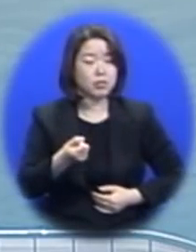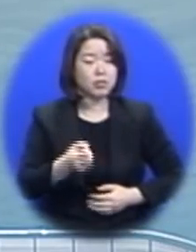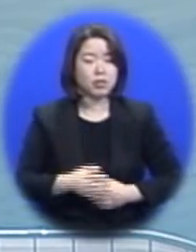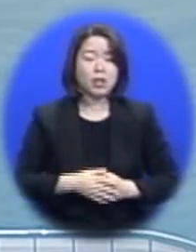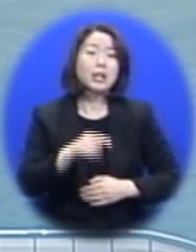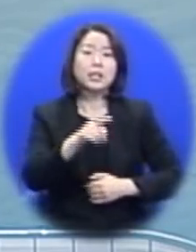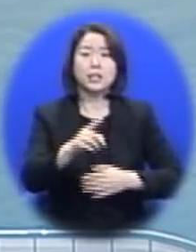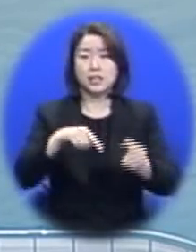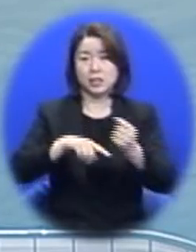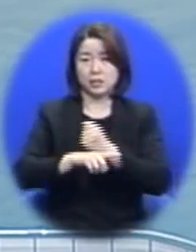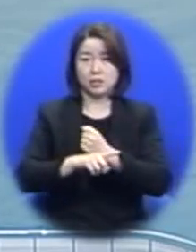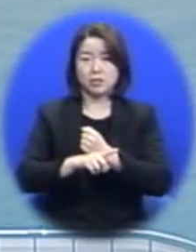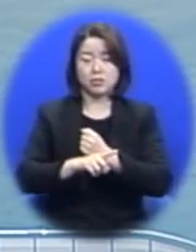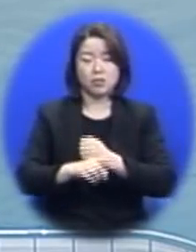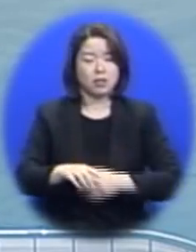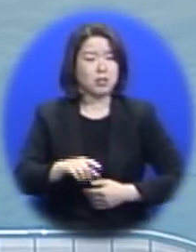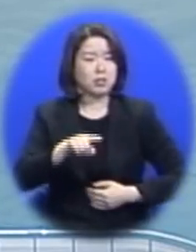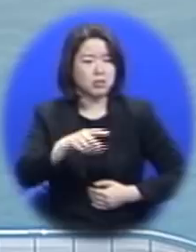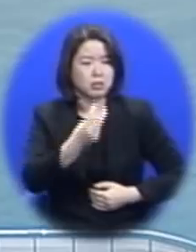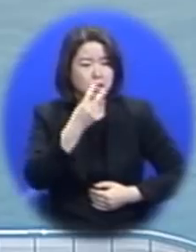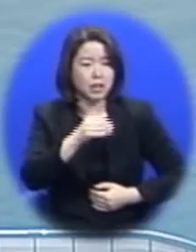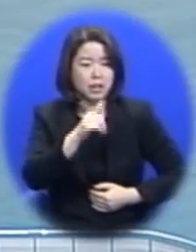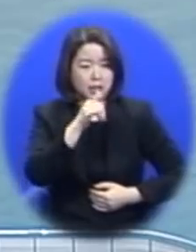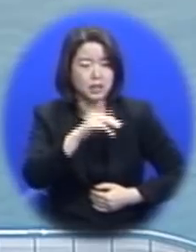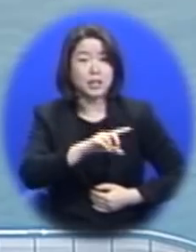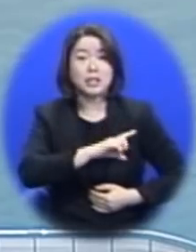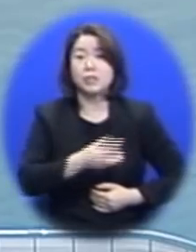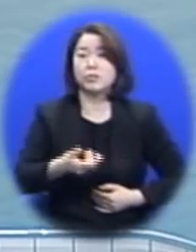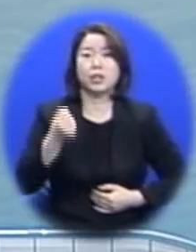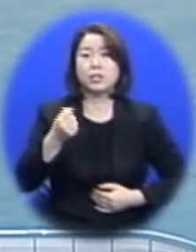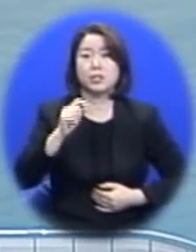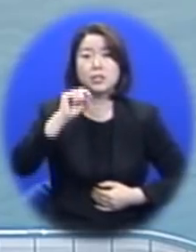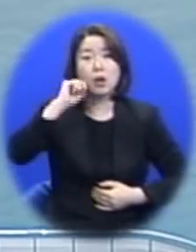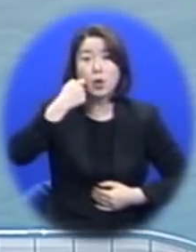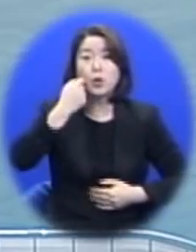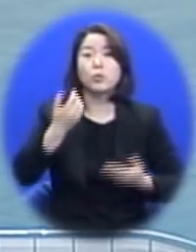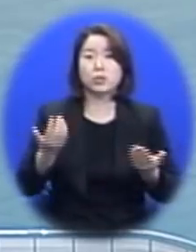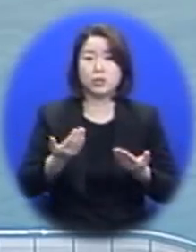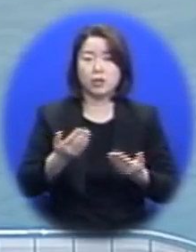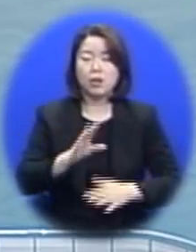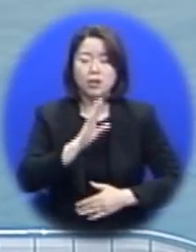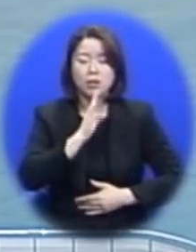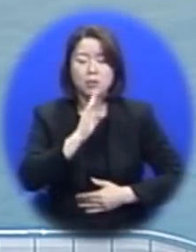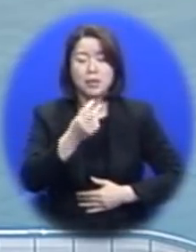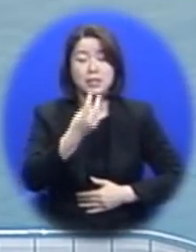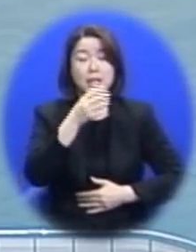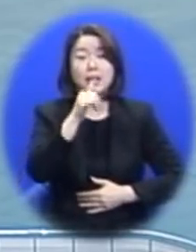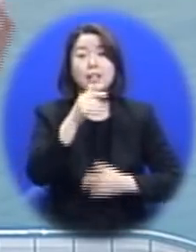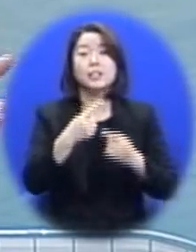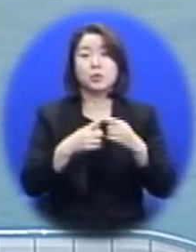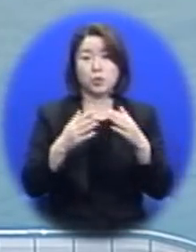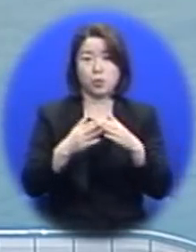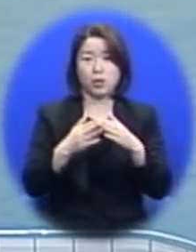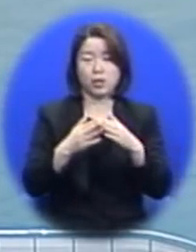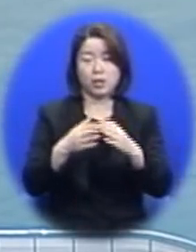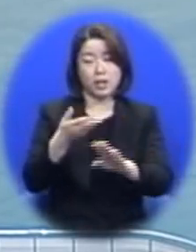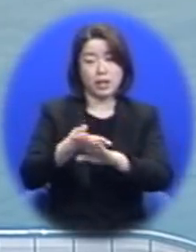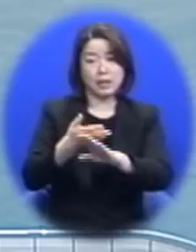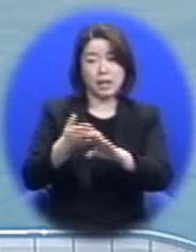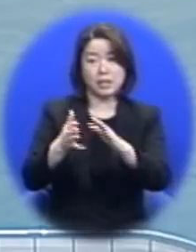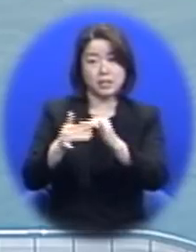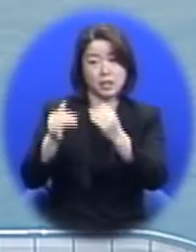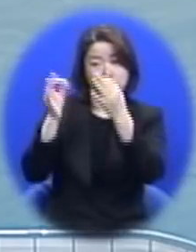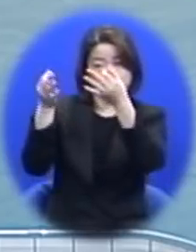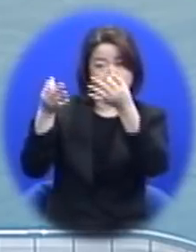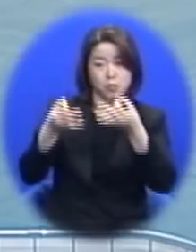살아있다는 이름을 가지기가 쉬운 일 아닙니다. 사대교회는 정말 살아있는 교회야. 사람들이 다 그렇게 말했다는